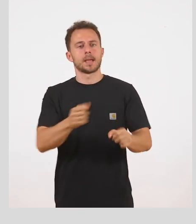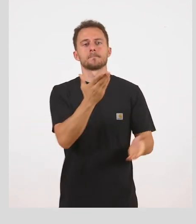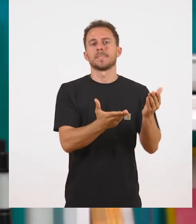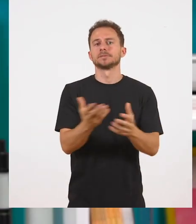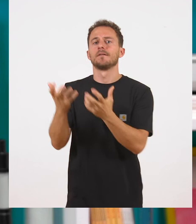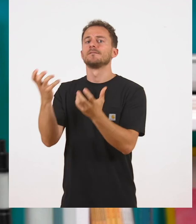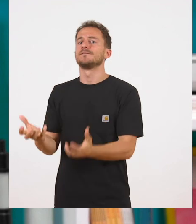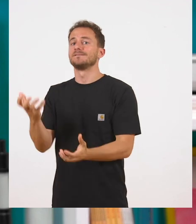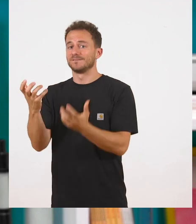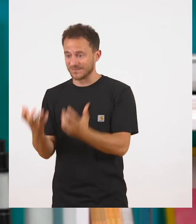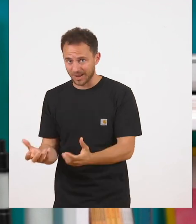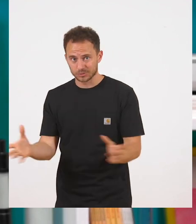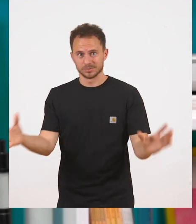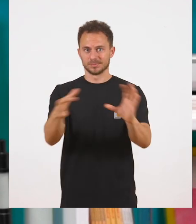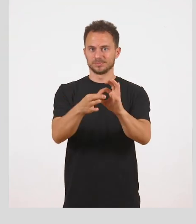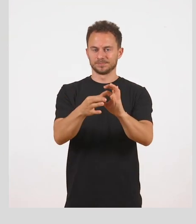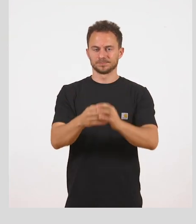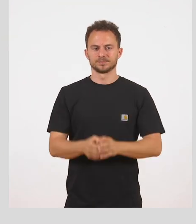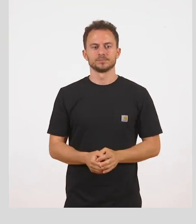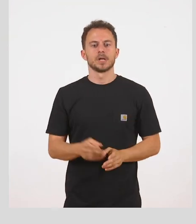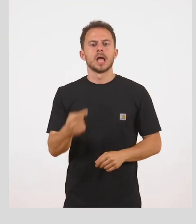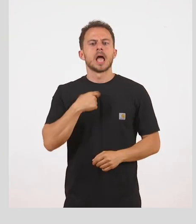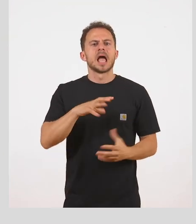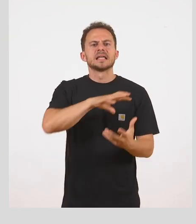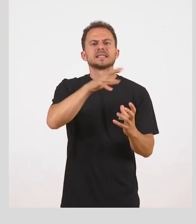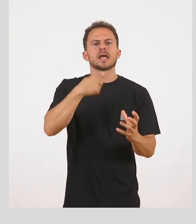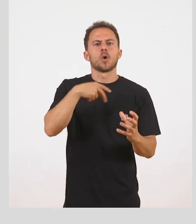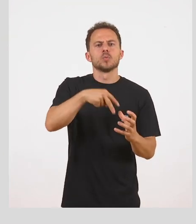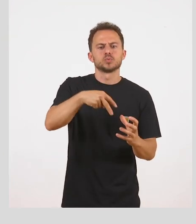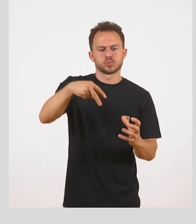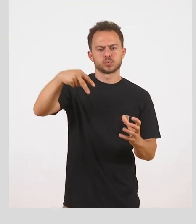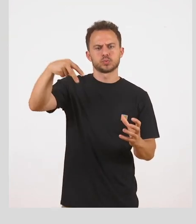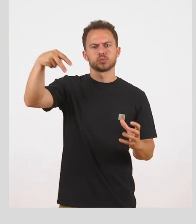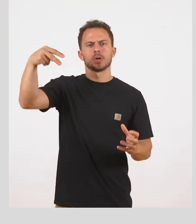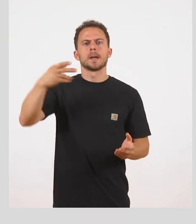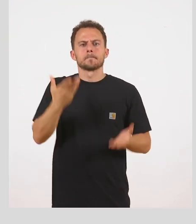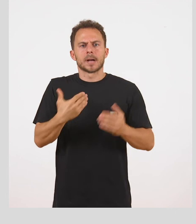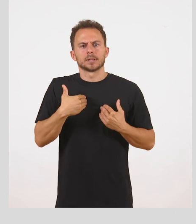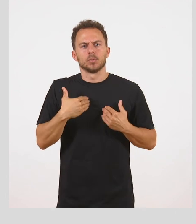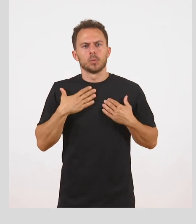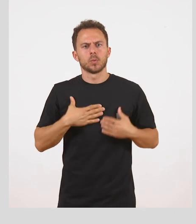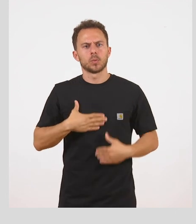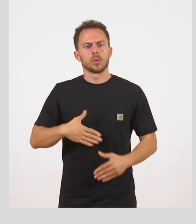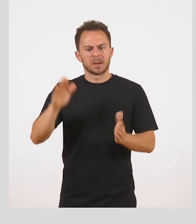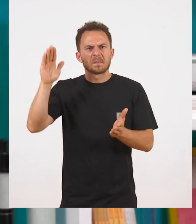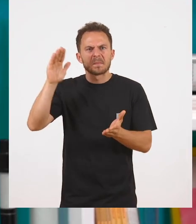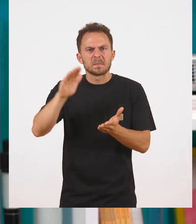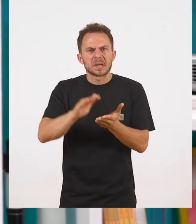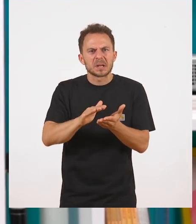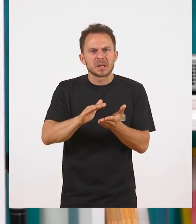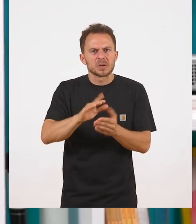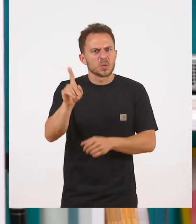συνδέεται. Όσο απομακρύνομαι από την επιφάνεια της γης, η μάζα μου μειώνεται.